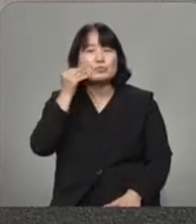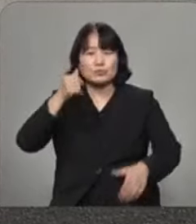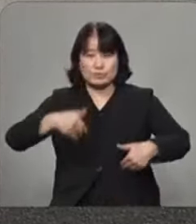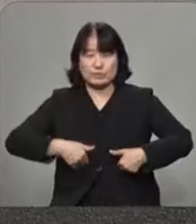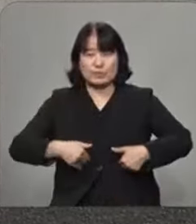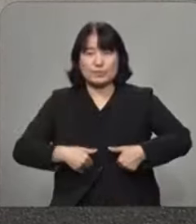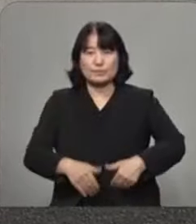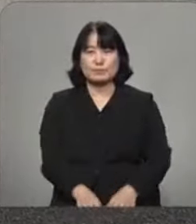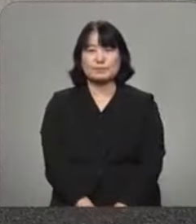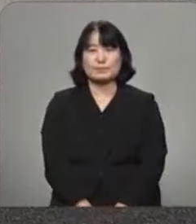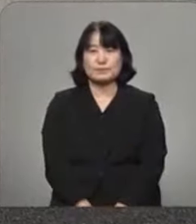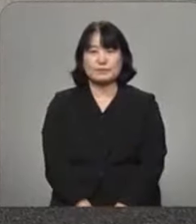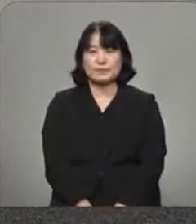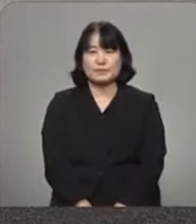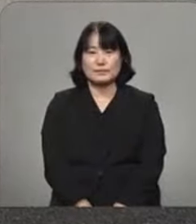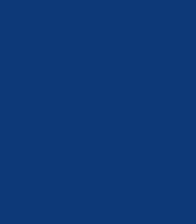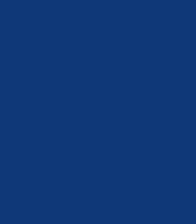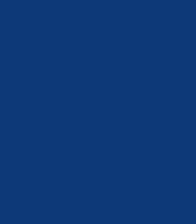KBS 뉴스